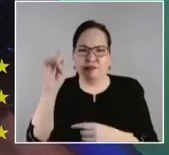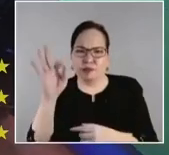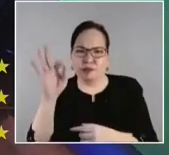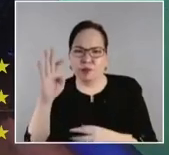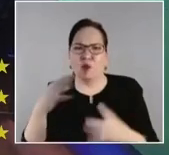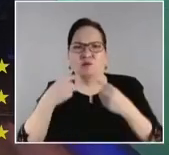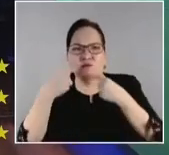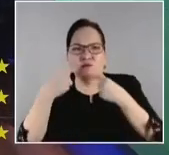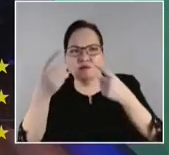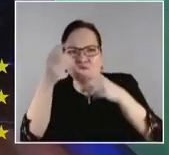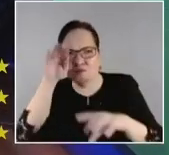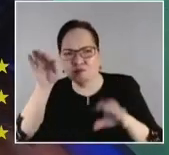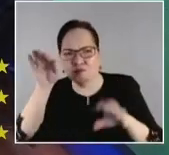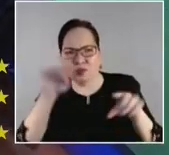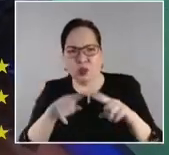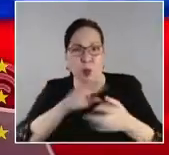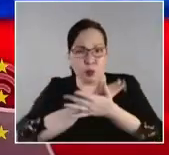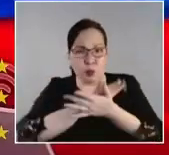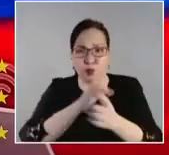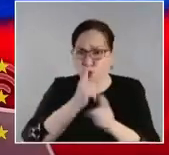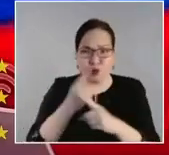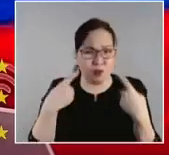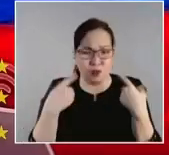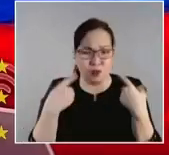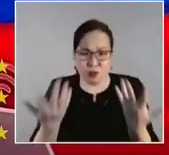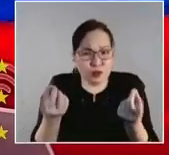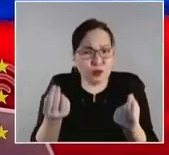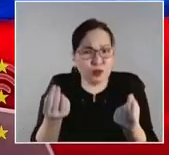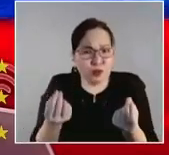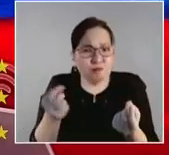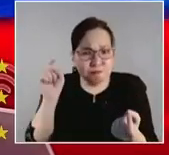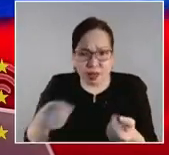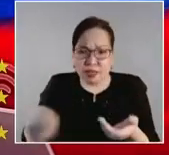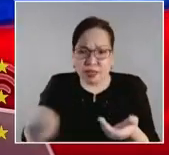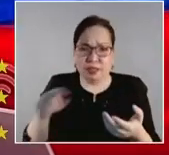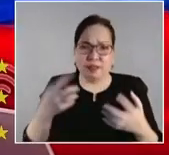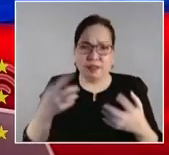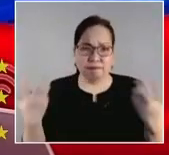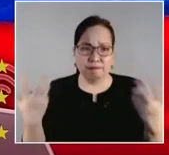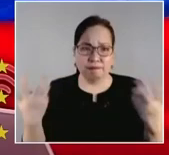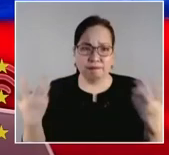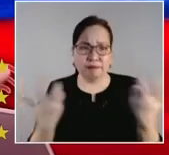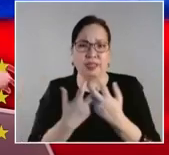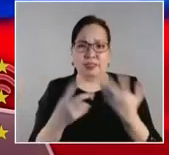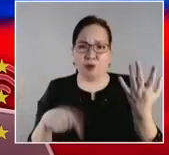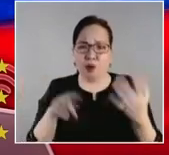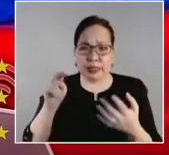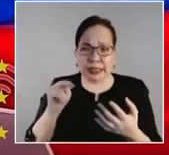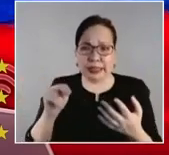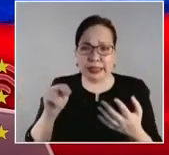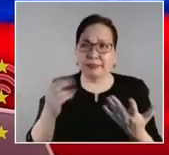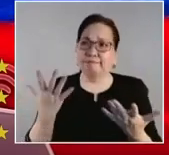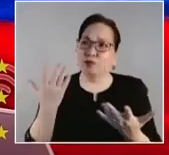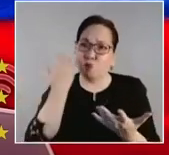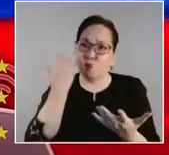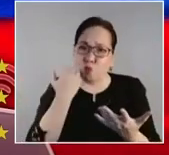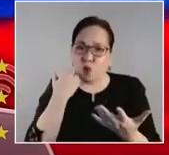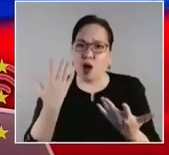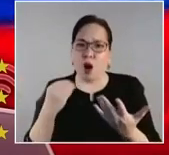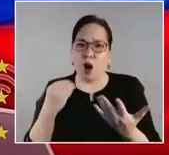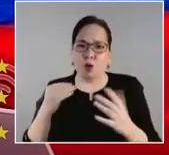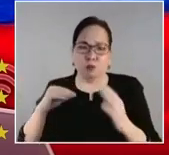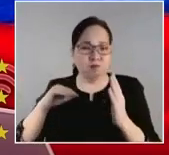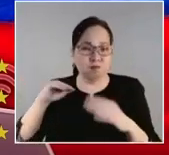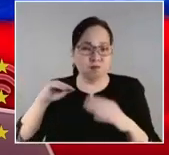this pandemic is for real and we have to do something about it, no? To mitigate its impact on our society. So, pinuntahan